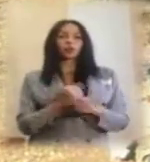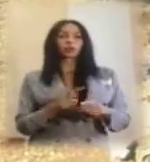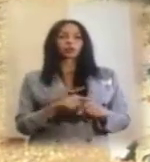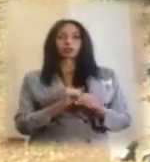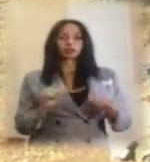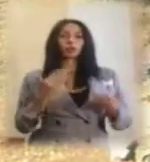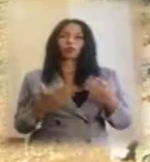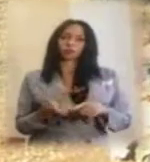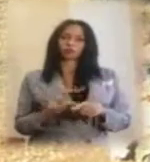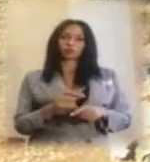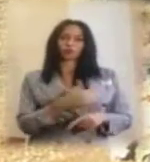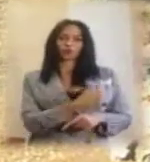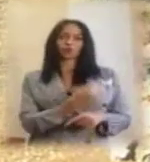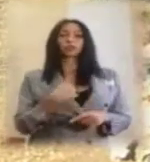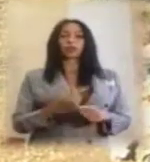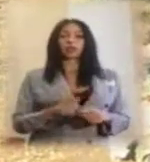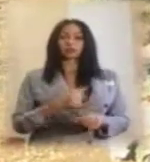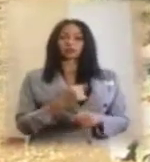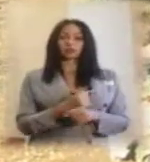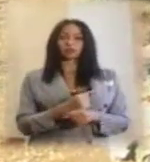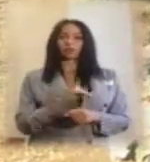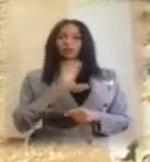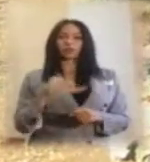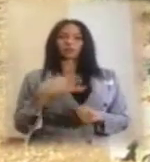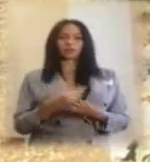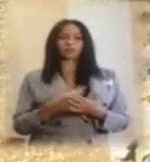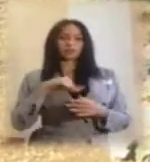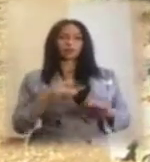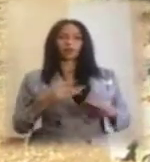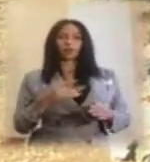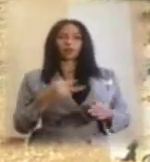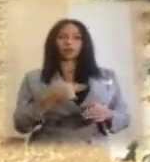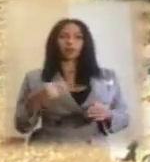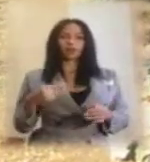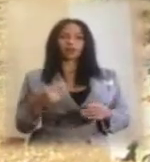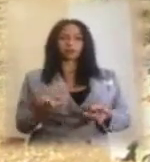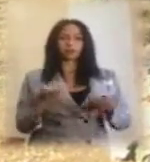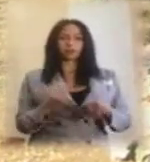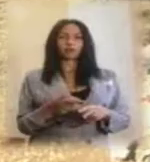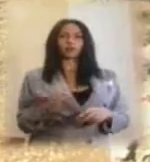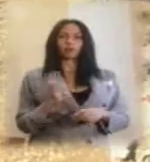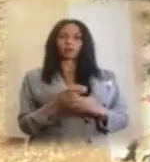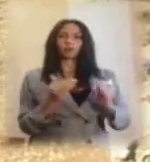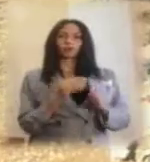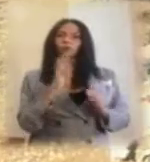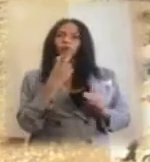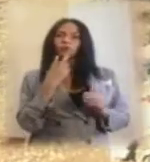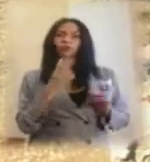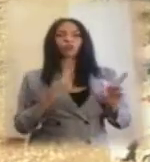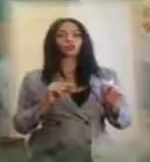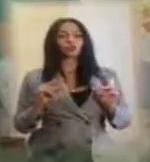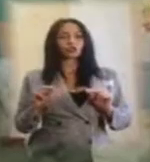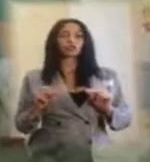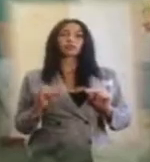хочеться. І я це зробила, і весь свій негатив залишила, і прийду додому усміхнена, щаслива і